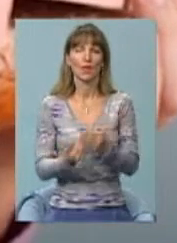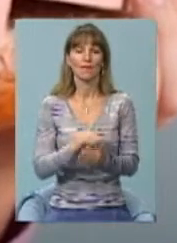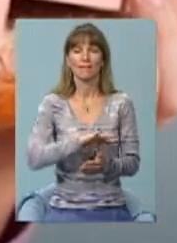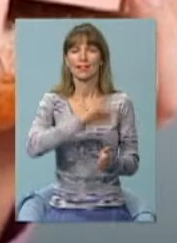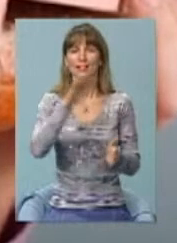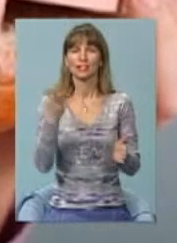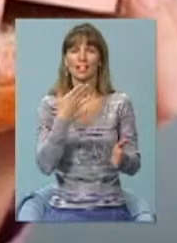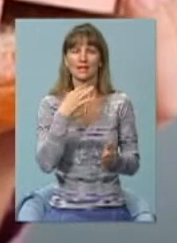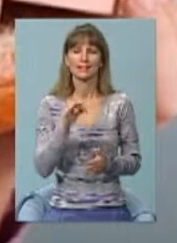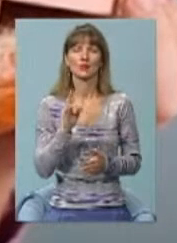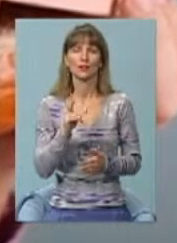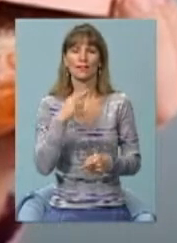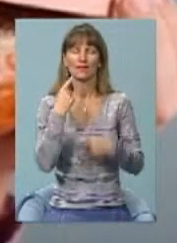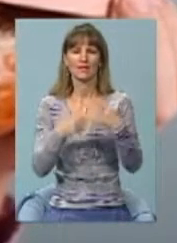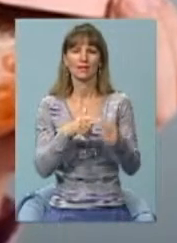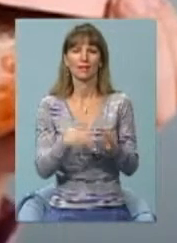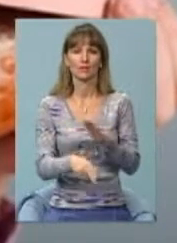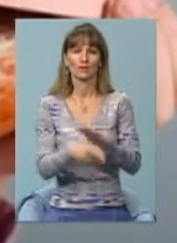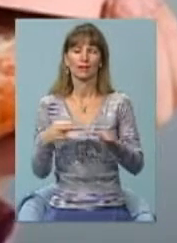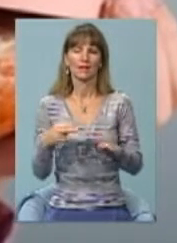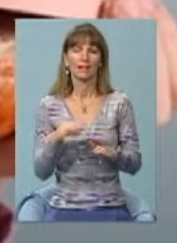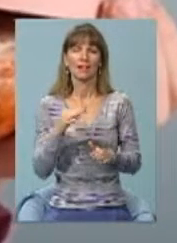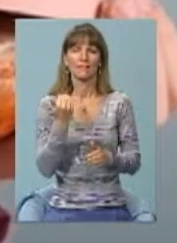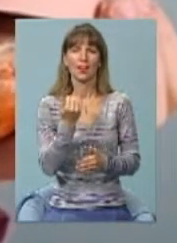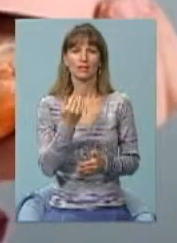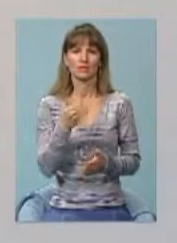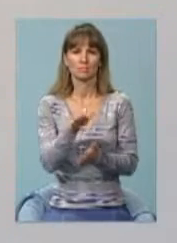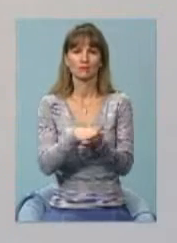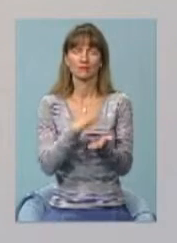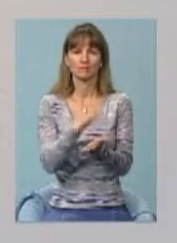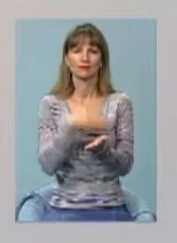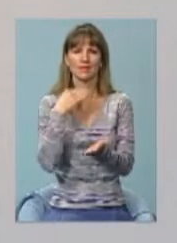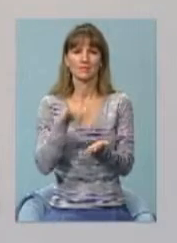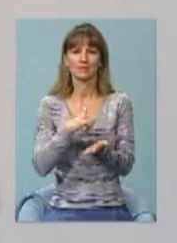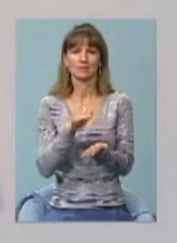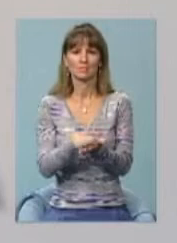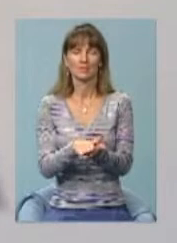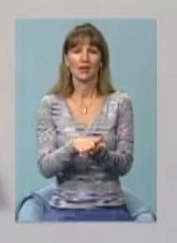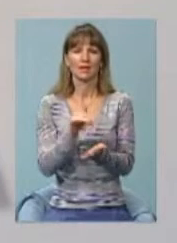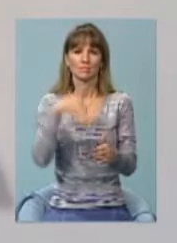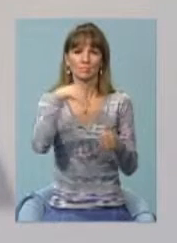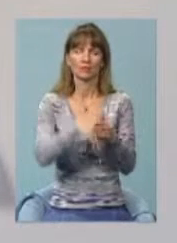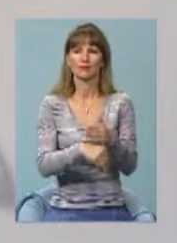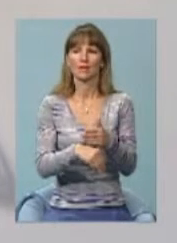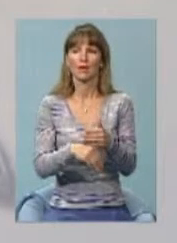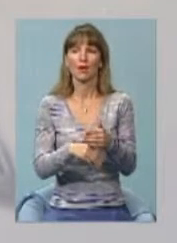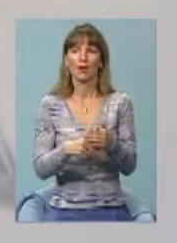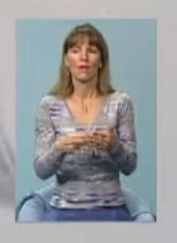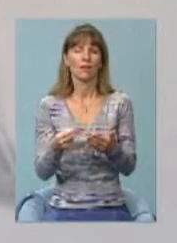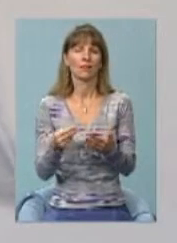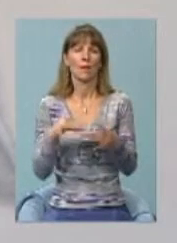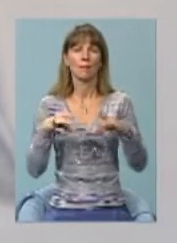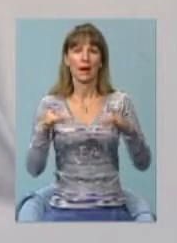Хтось постійно краде ваші бутерброди із спільного холодильника удома чи в школі? Засуньте їх у пакет із намальованою цвіллю.